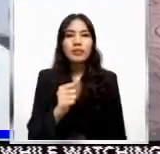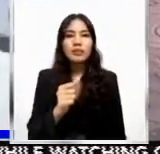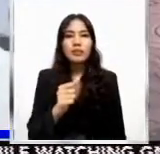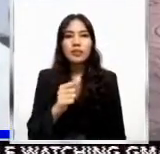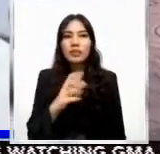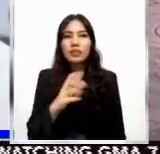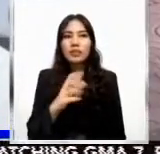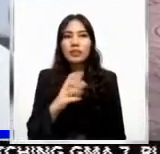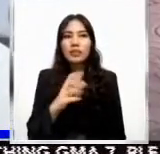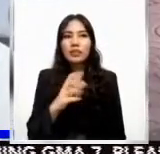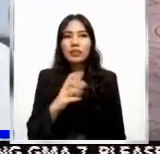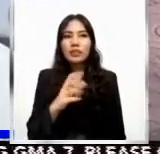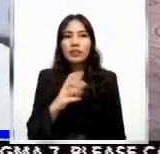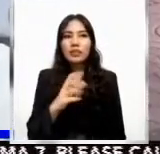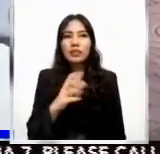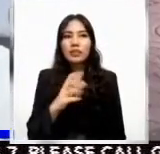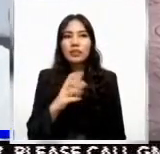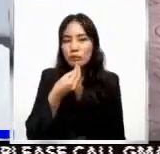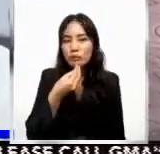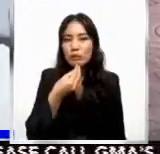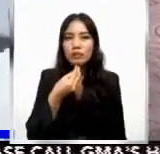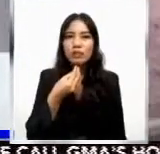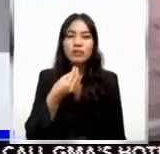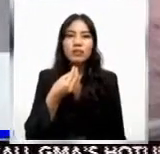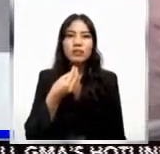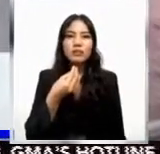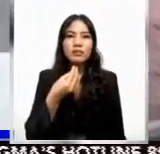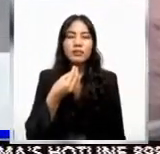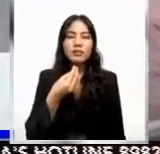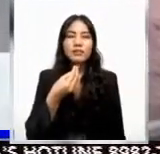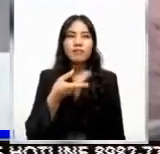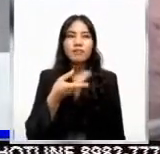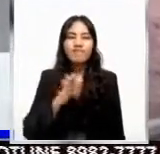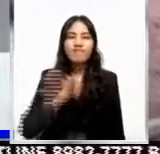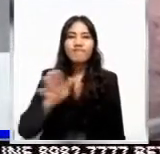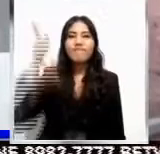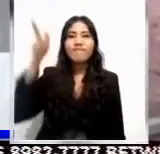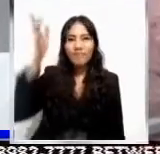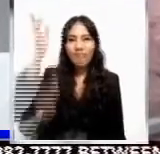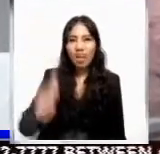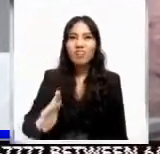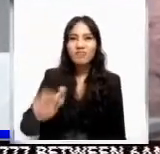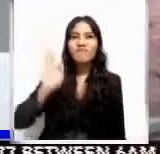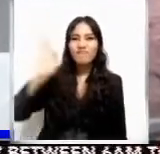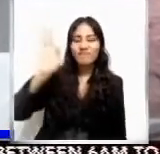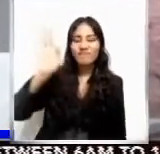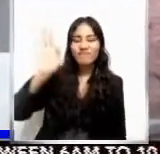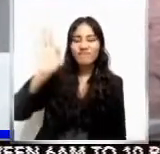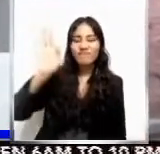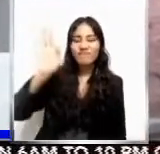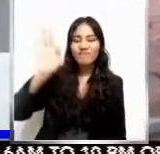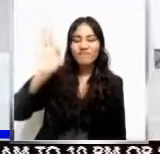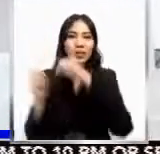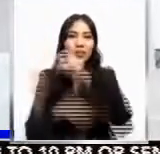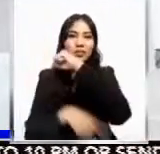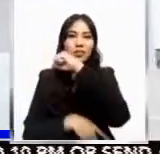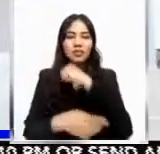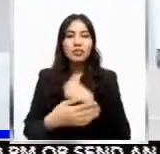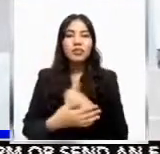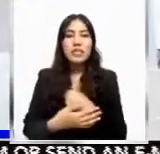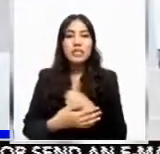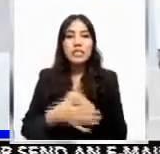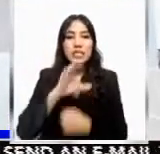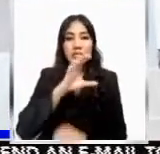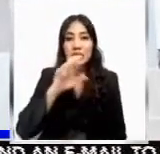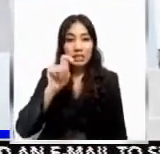hindi natin nakikita. Bata na sa kanya ang Panginoon. Sa kasamaang palad, walang CCTV sa naturang simbahan. Wala